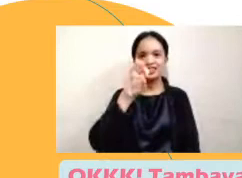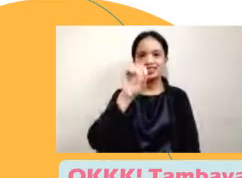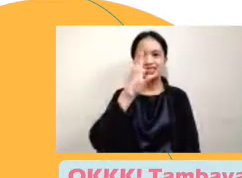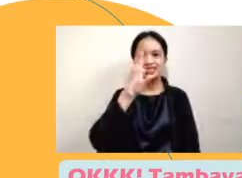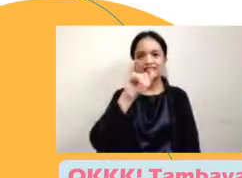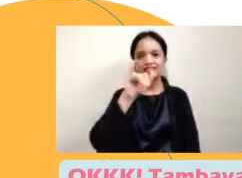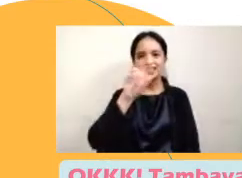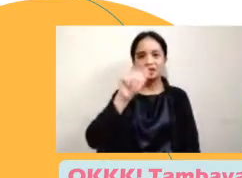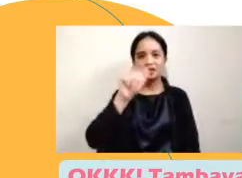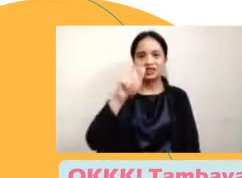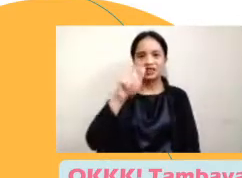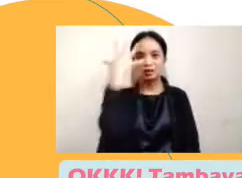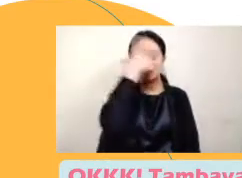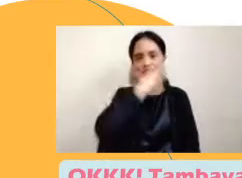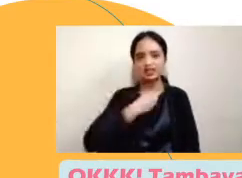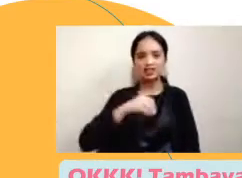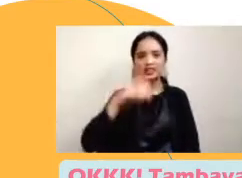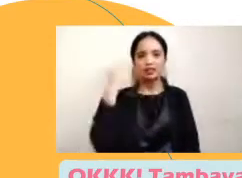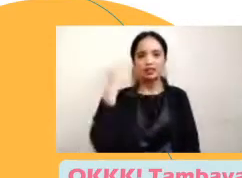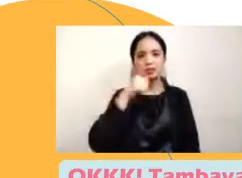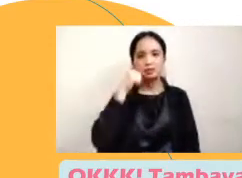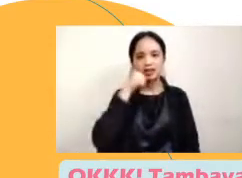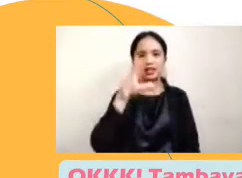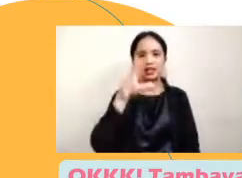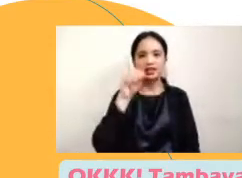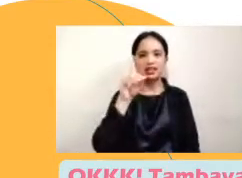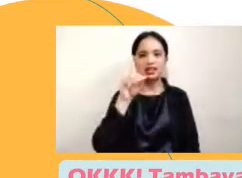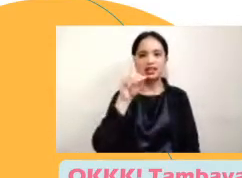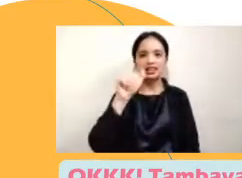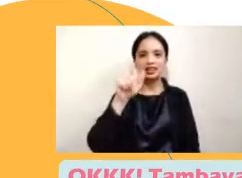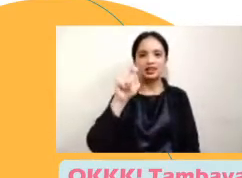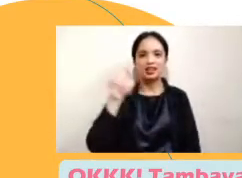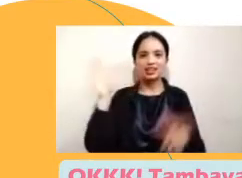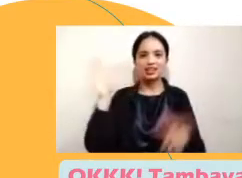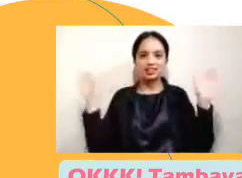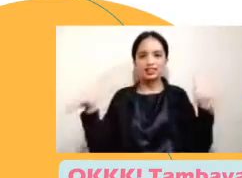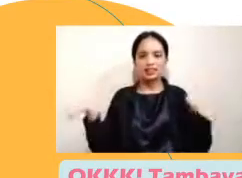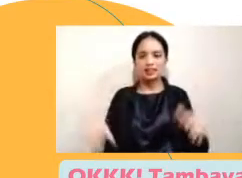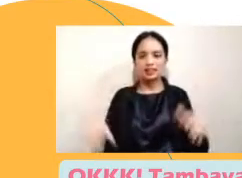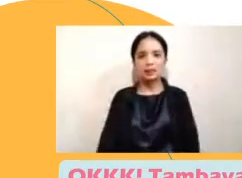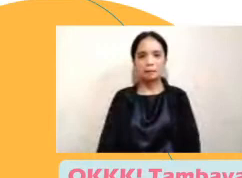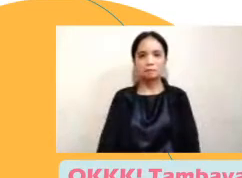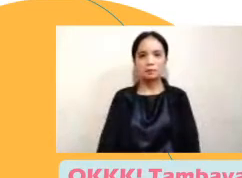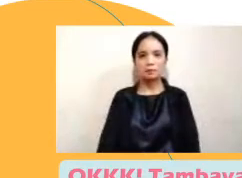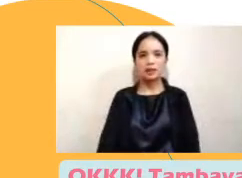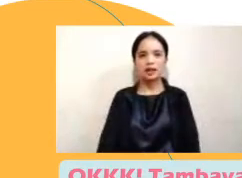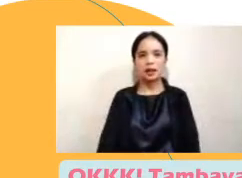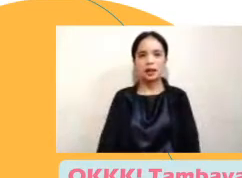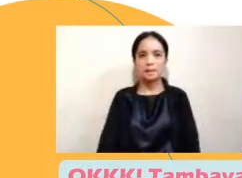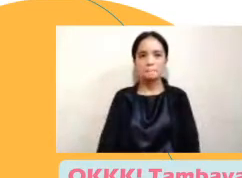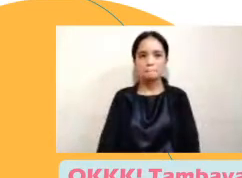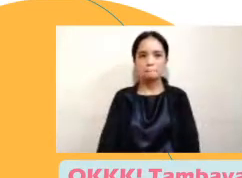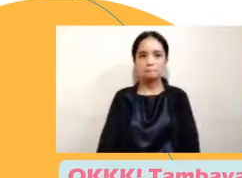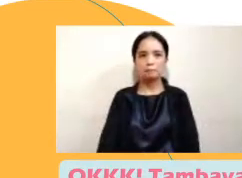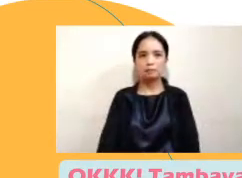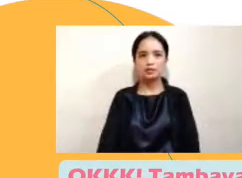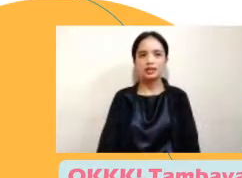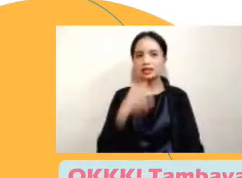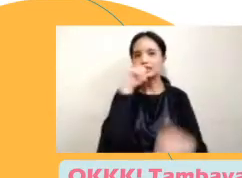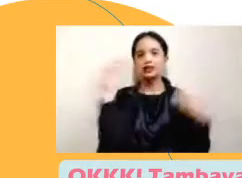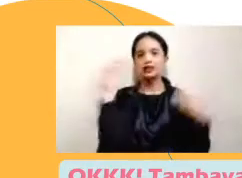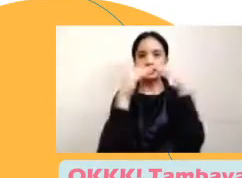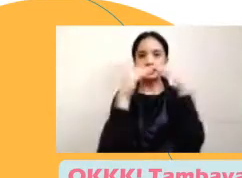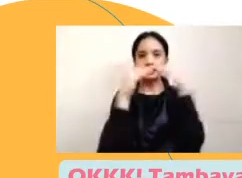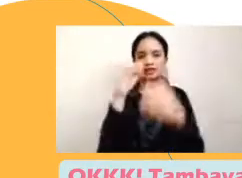Madaya. Sa, lalagay ko ba yon? O sige, word bank to eh. Sige. Madaya. Next,